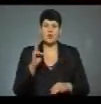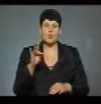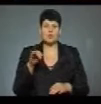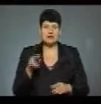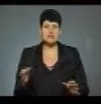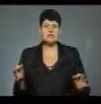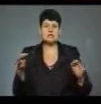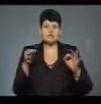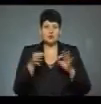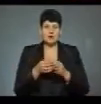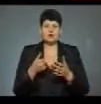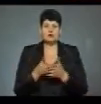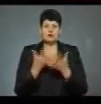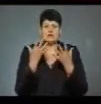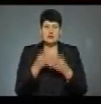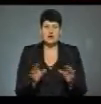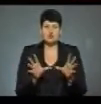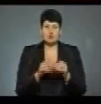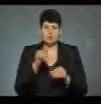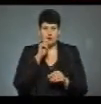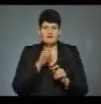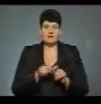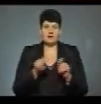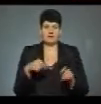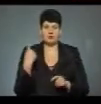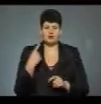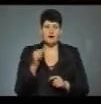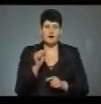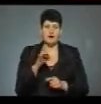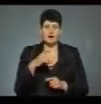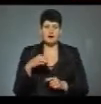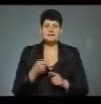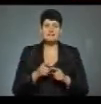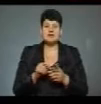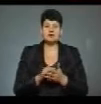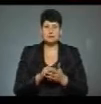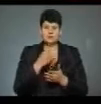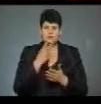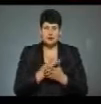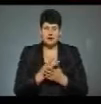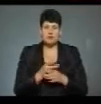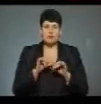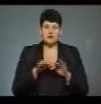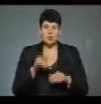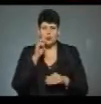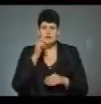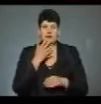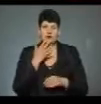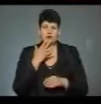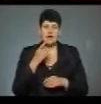Дня Соборності України відкрили в обласному архіві. Це документи, які висвітлюють події Української Народної Республіки